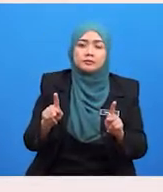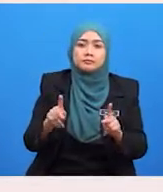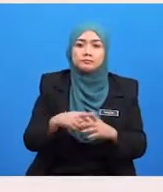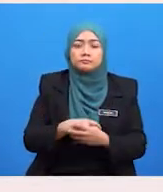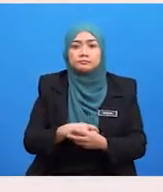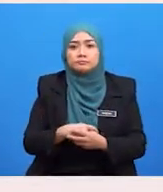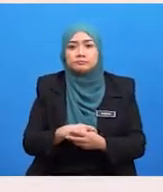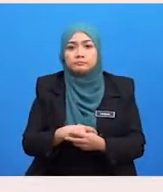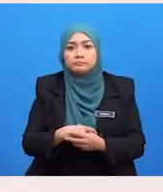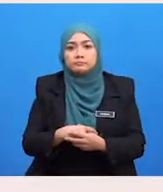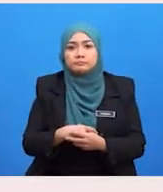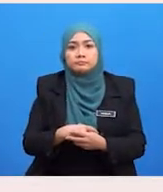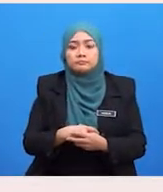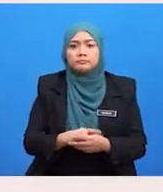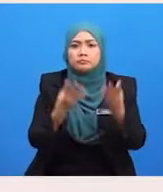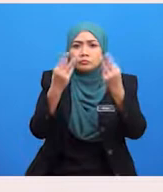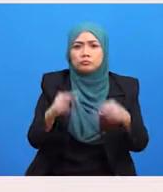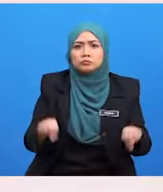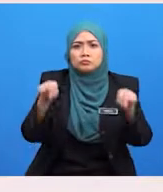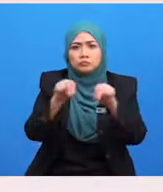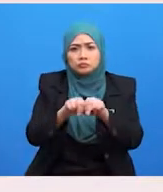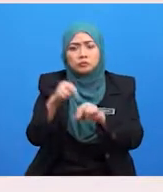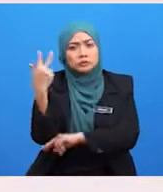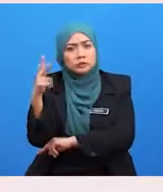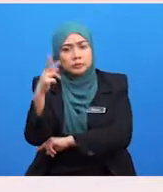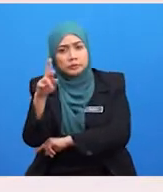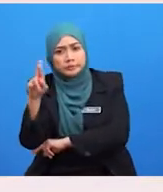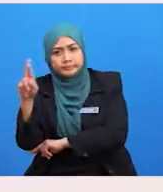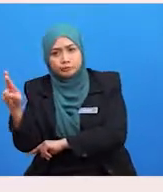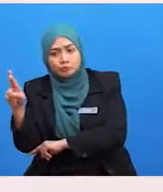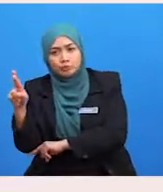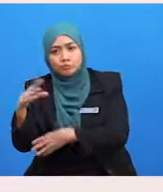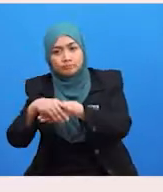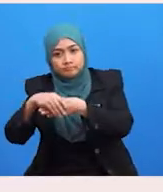RM78,000, susut nilai terkumpul kenderaan kredit